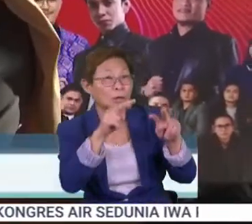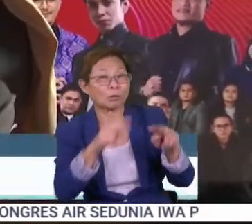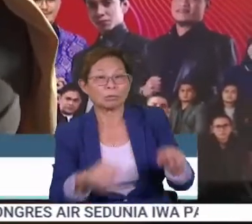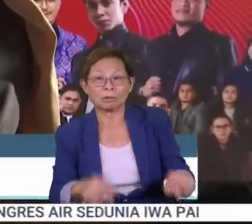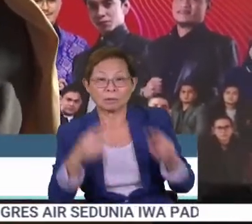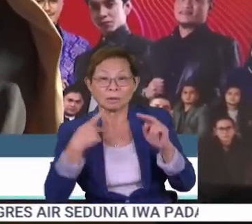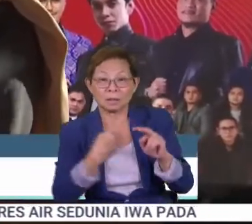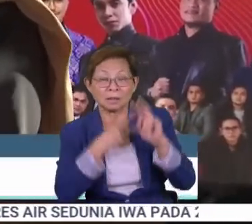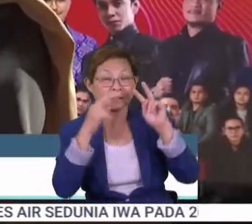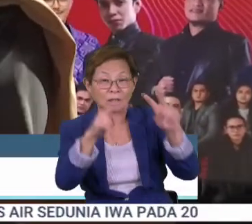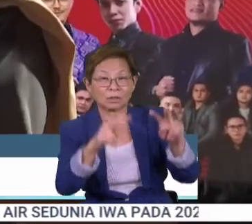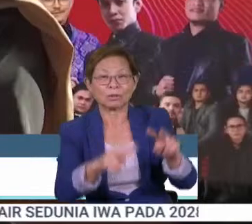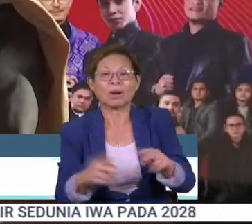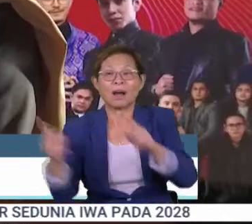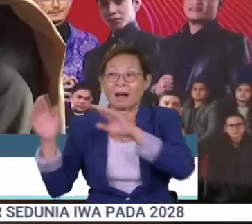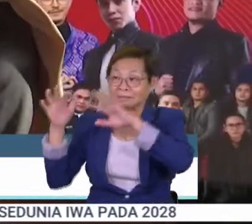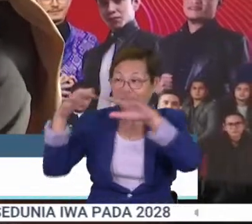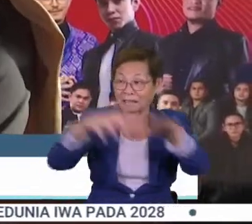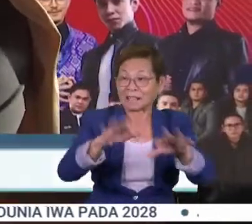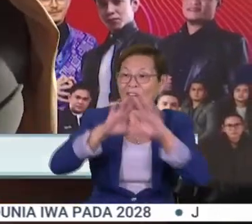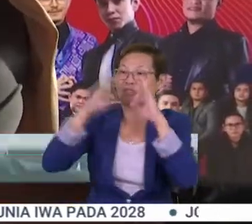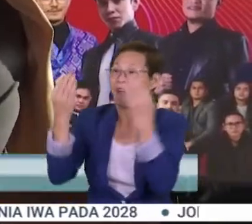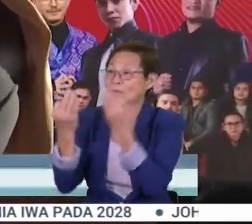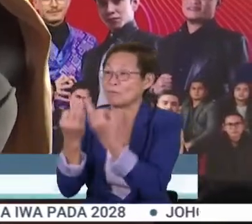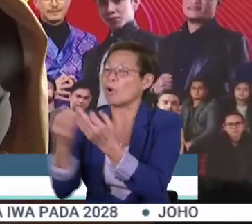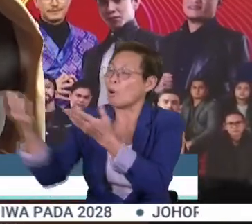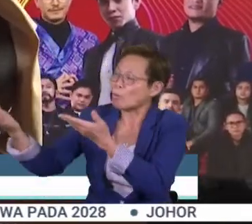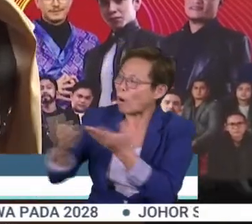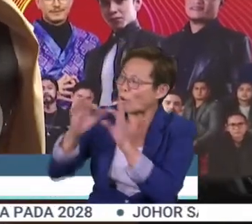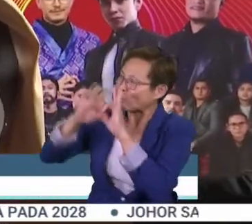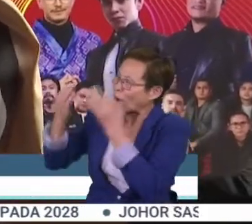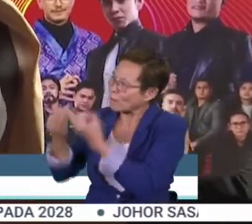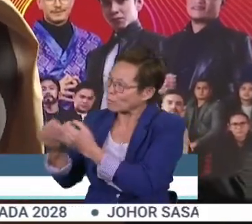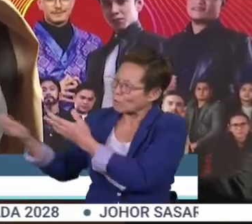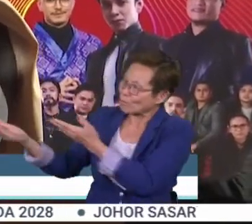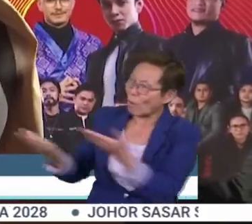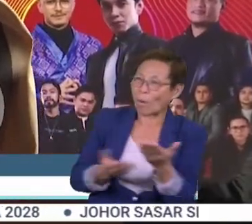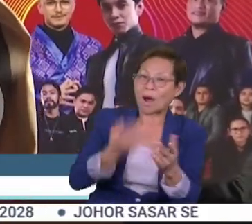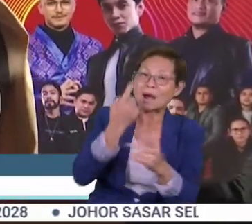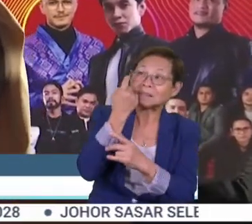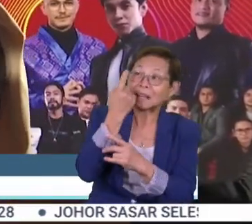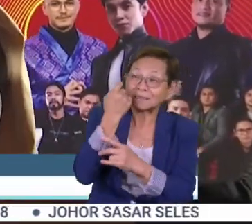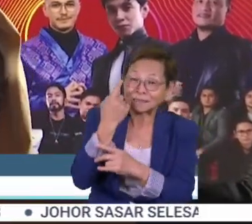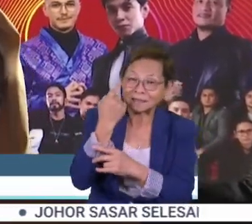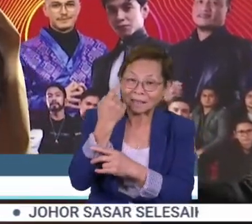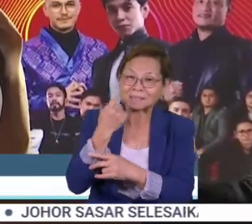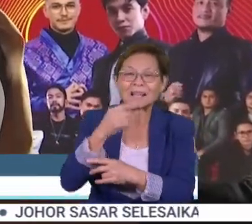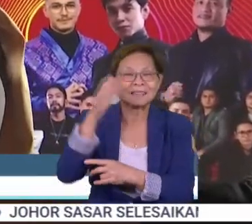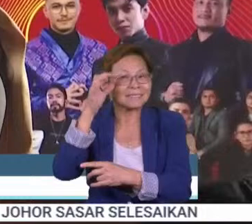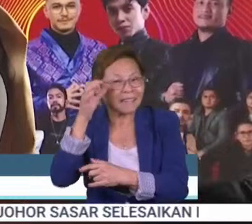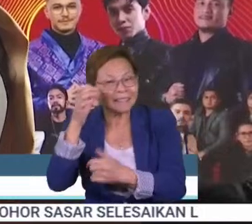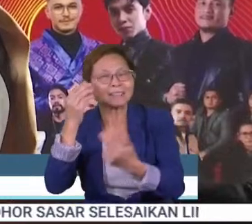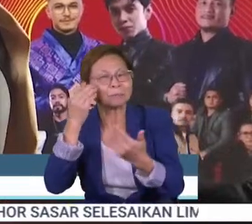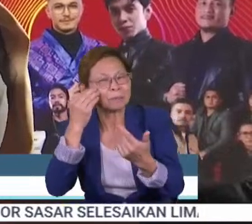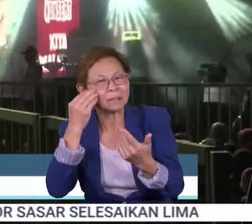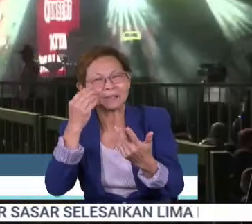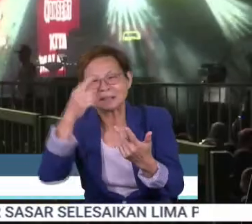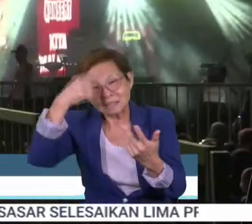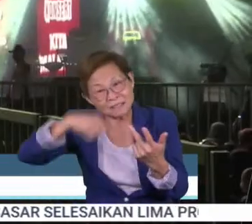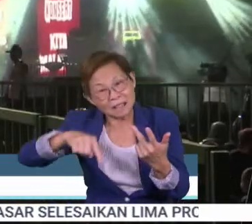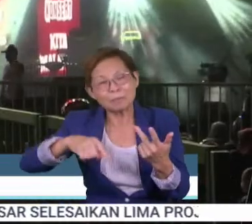Seven datang berkeluarga, memang pakat bawa ramai berkeluarga. Sebab tadi berselisih pun ada yang Chinese,